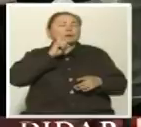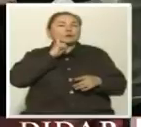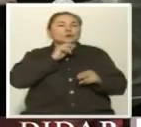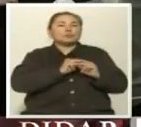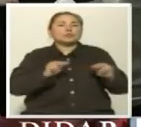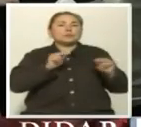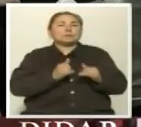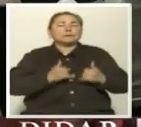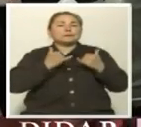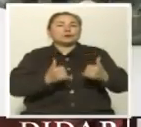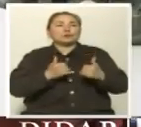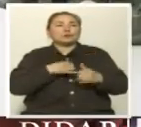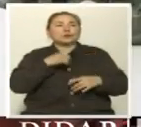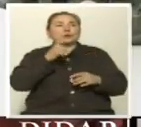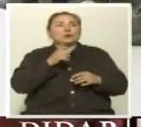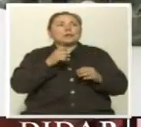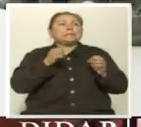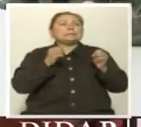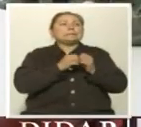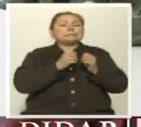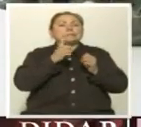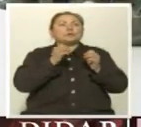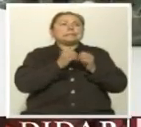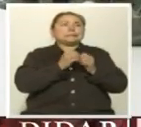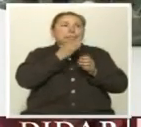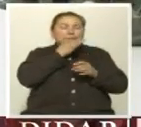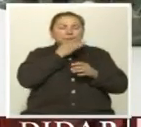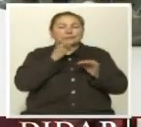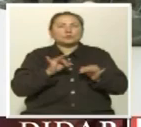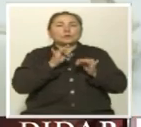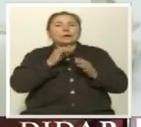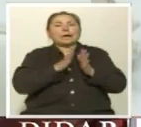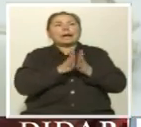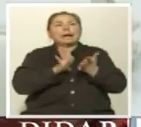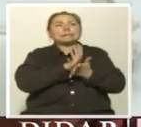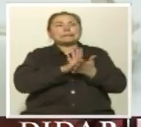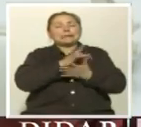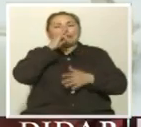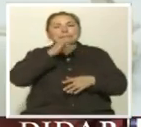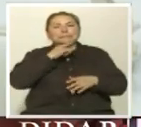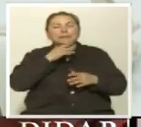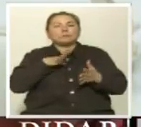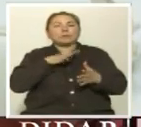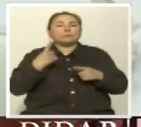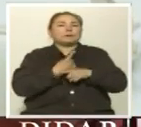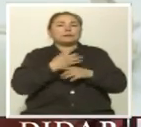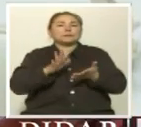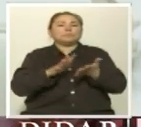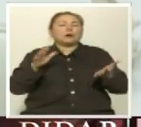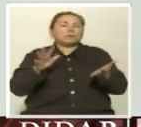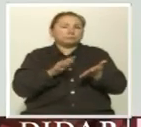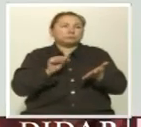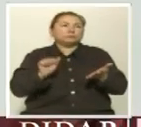и учителями посвященная 110-летию газеты Хазар было обсуждена история выхода газеты она была впервые опубликована 2 февраля